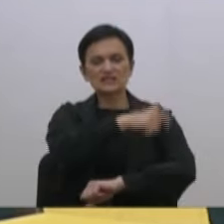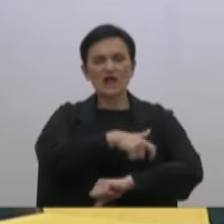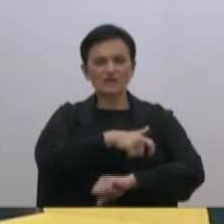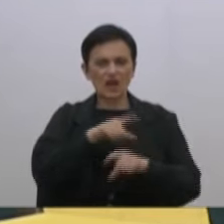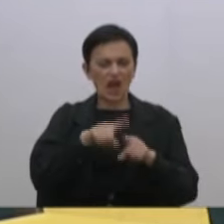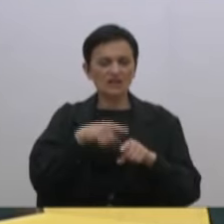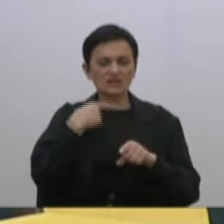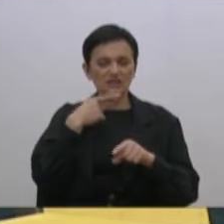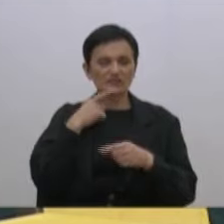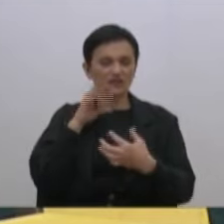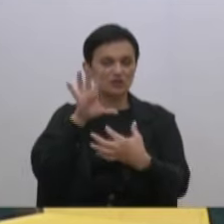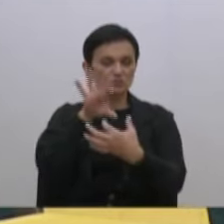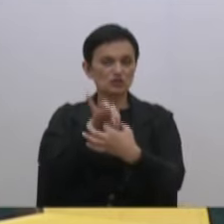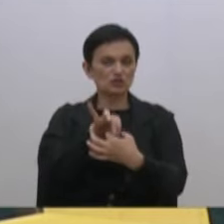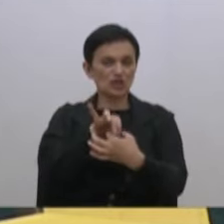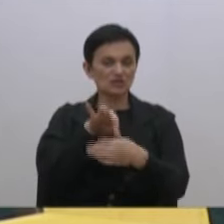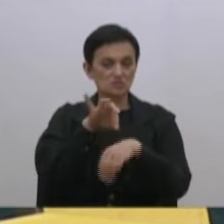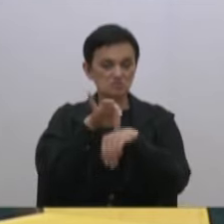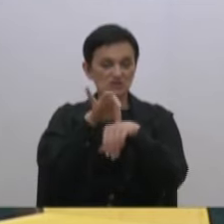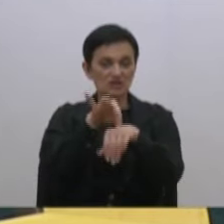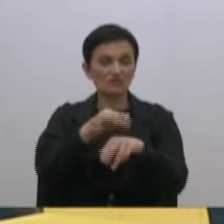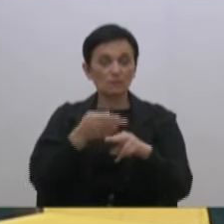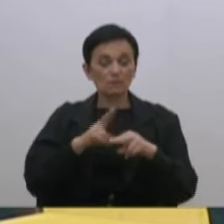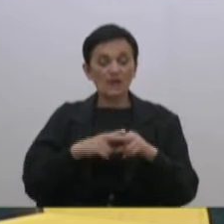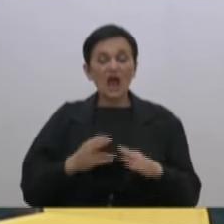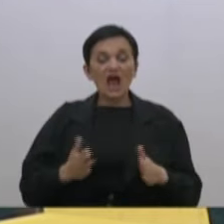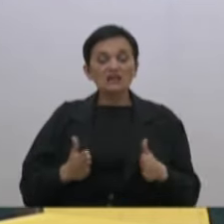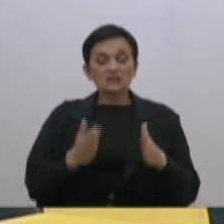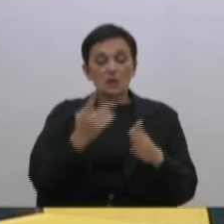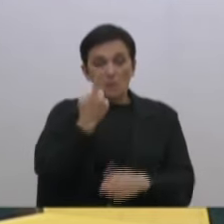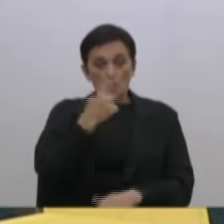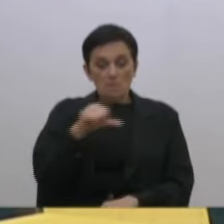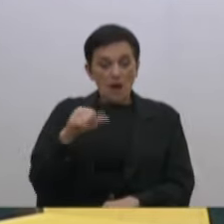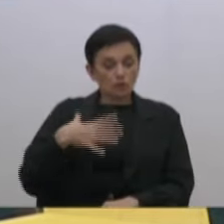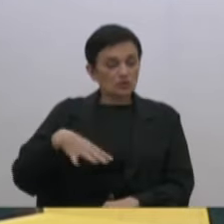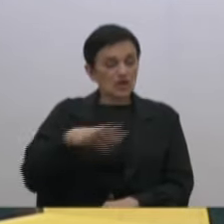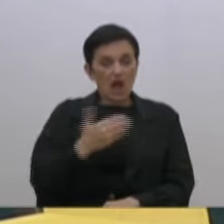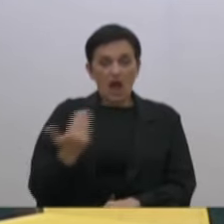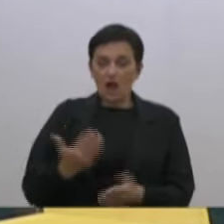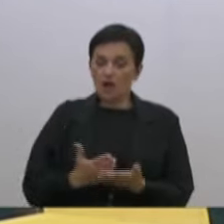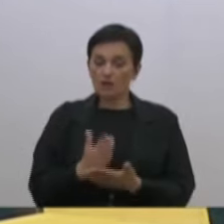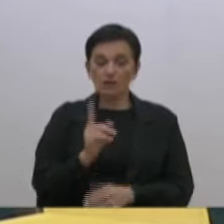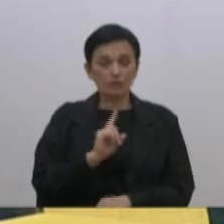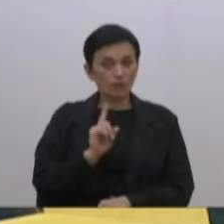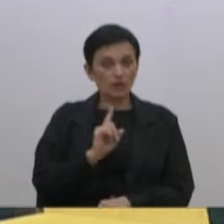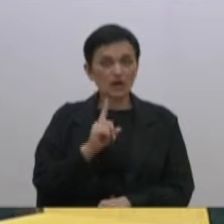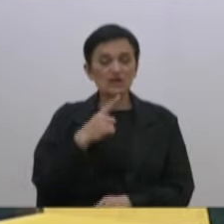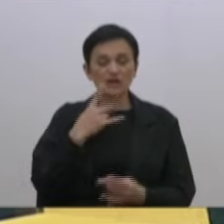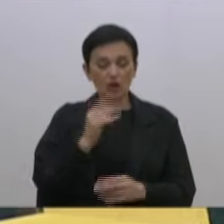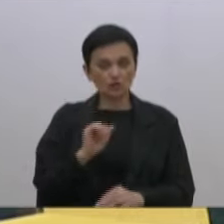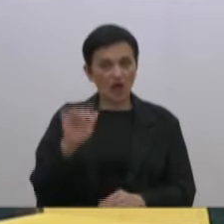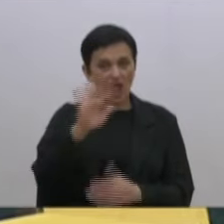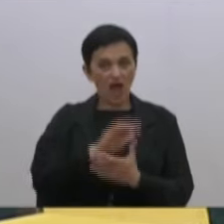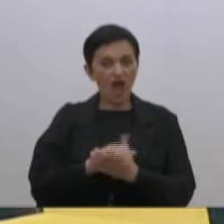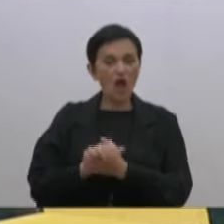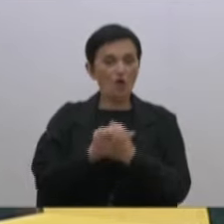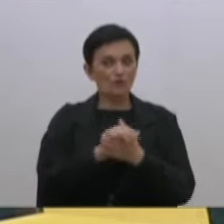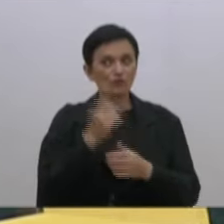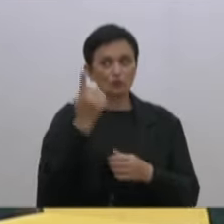ვთქვათ, მიჯნაზე მიიყვანს. ეს გზა არ არის მარტო საქართველოს მხრიდან გასავლელი. ეს გზა არის, რა თქმა უნდა, ევროკავშირის